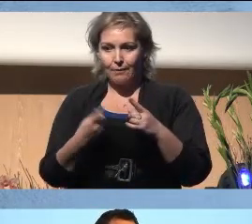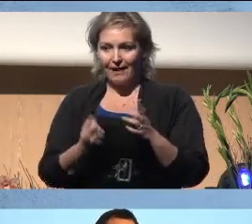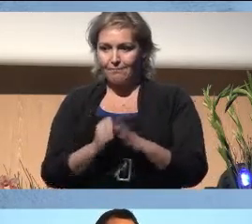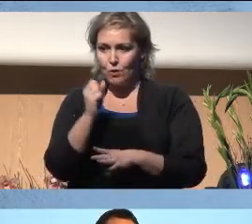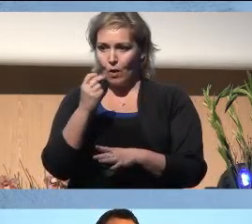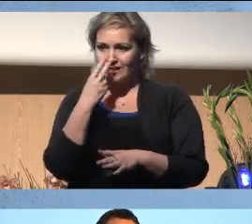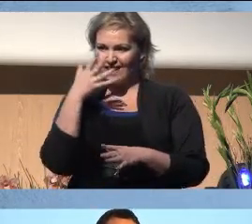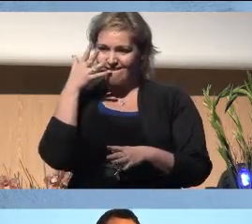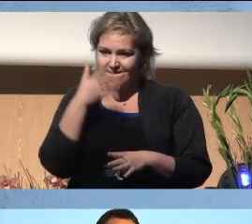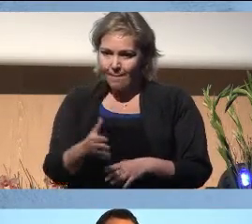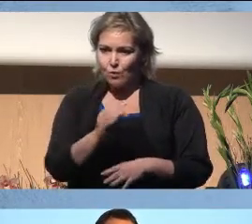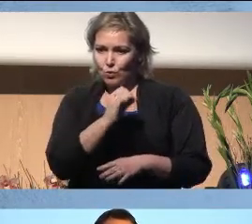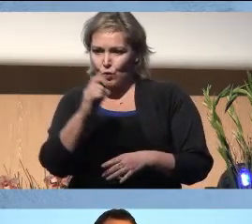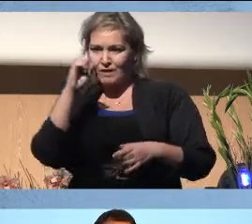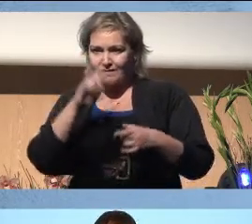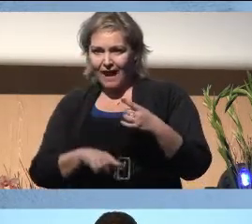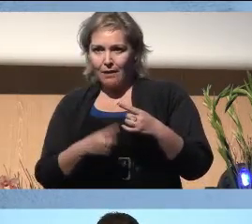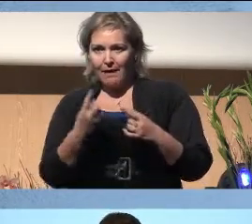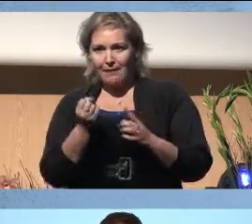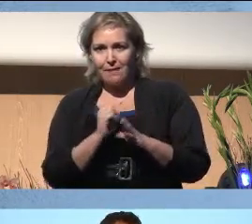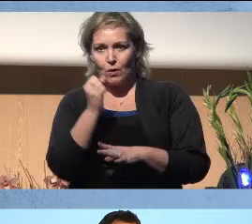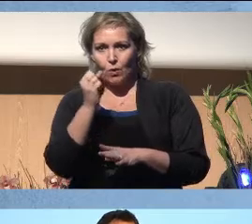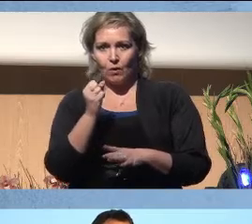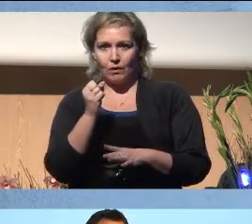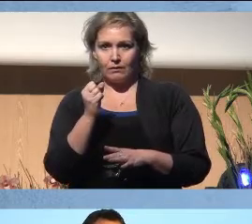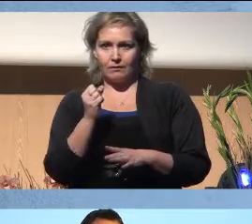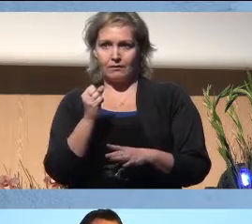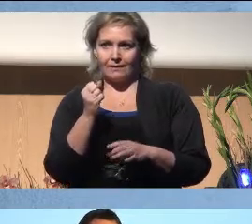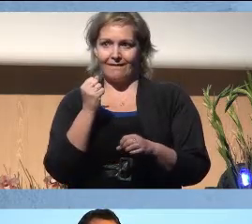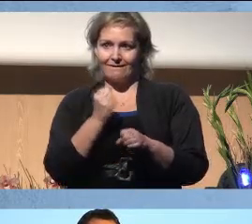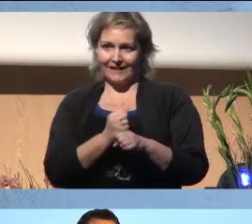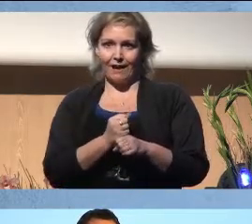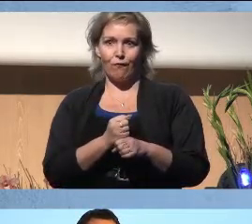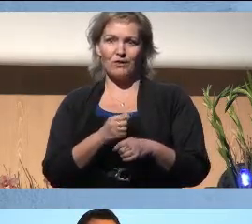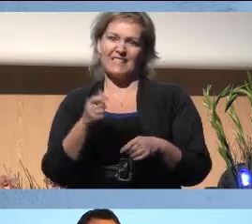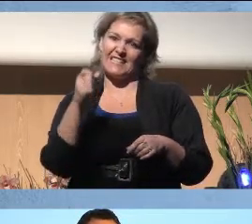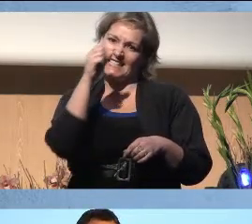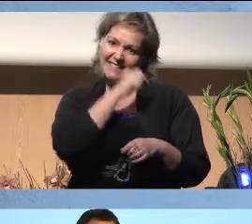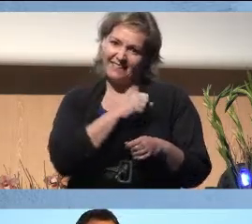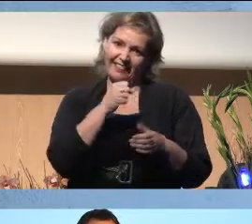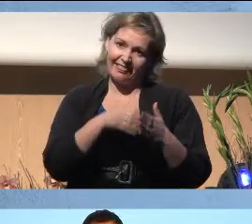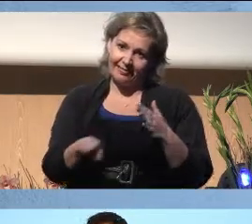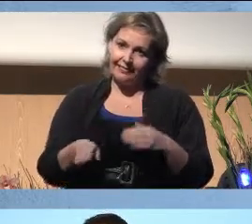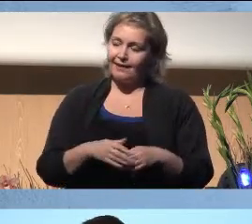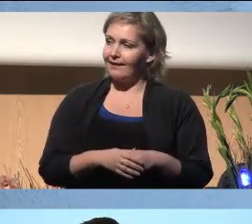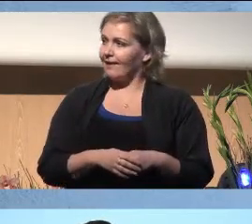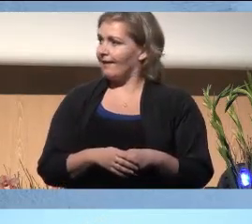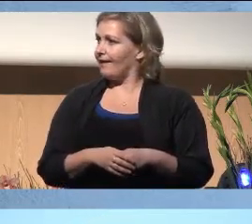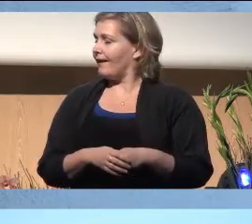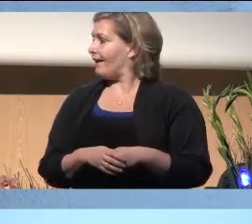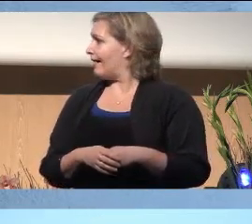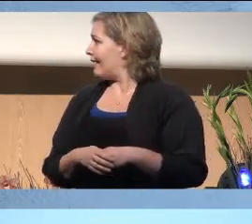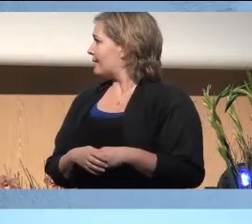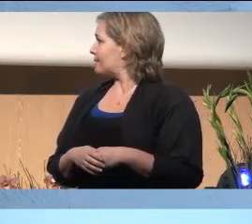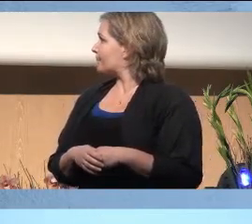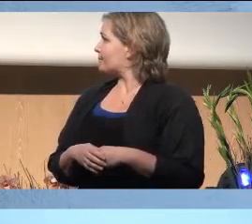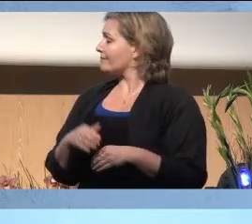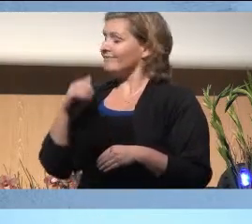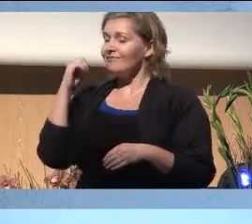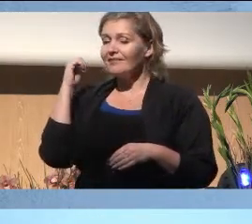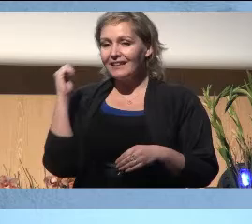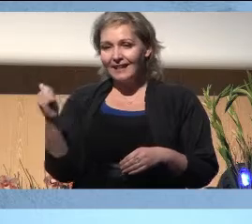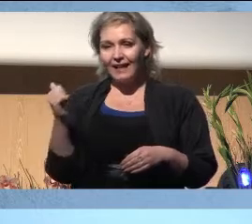sett 500 000 fel per miljon, så hade de fått förmaksflimmer på kuppen. Det är tur att ni är sjukvårdsutbildade. Detta